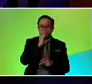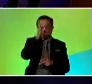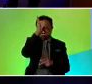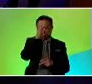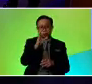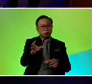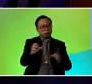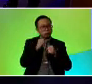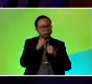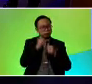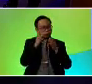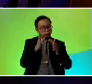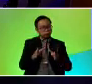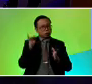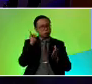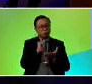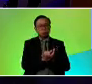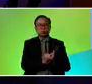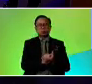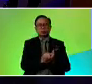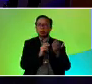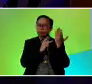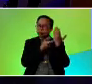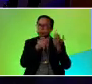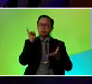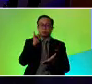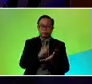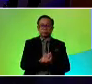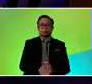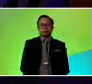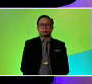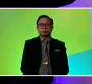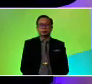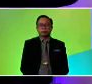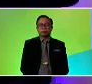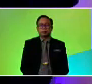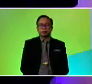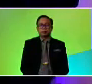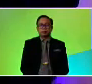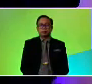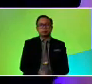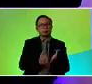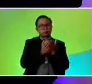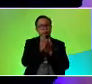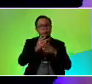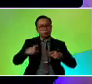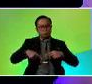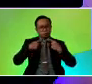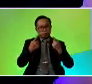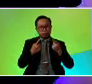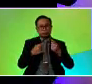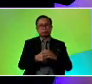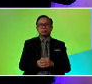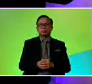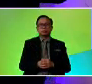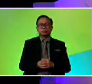kepada orang tersebut itulah kunci-kuncinya oke itu adalah tentang individu kita pergi kepada